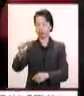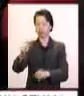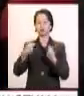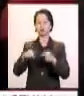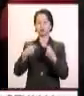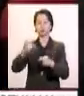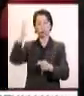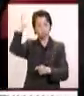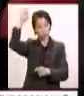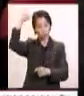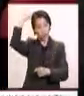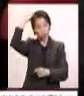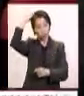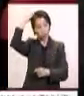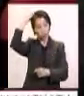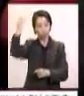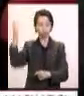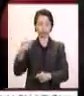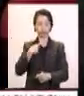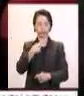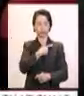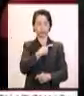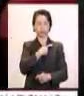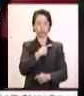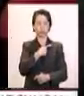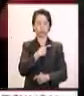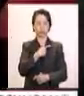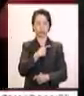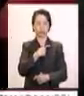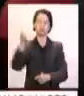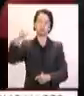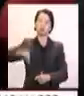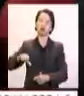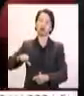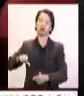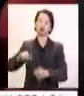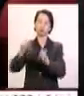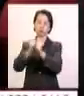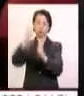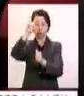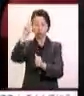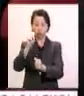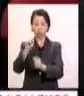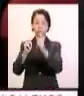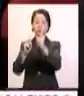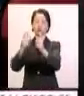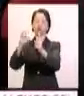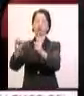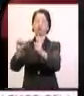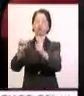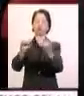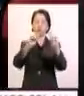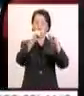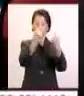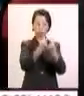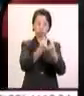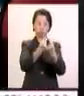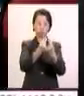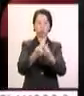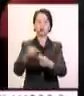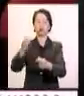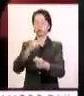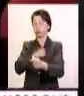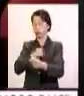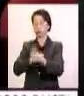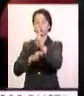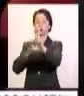SEA Game Laos. 2009. Kita tewas dengan Vietnam 1-0 di grouping, dan 3, kita jumpa